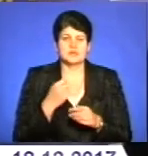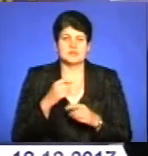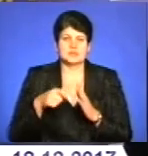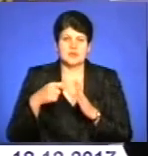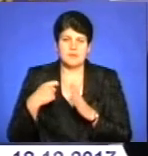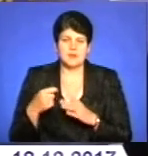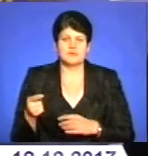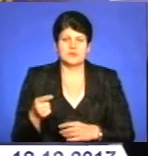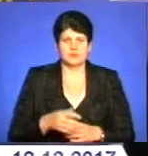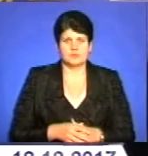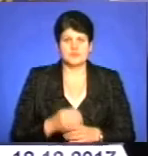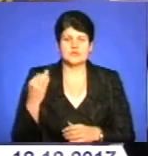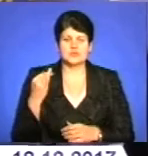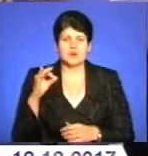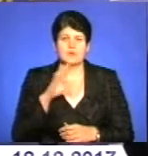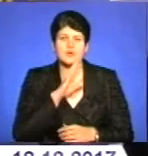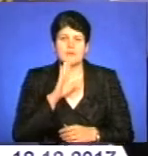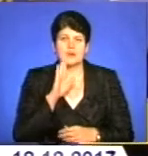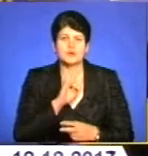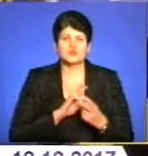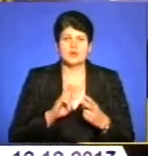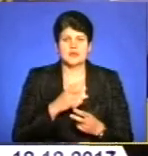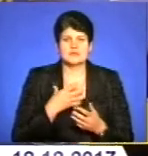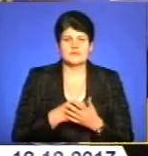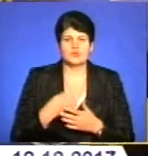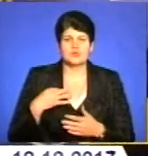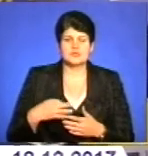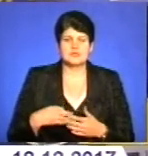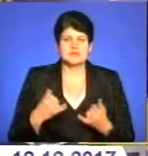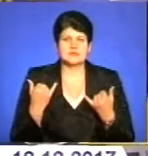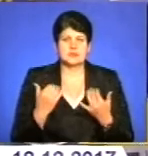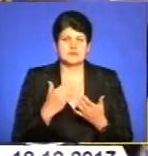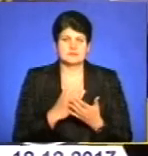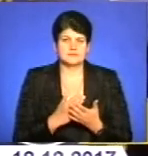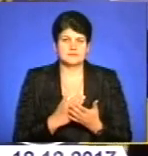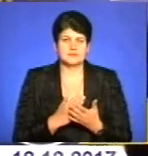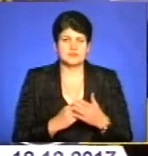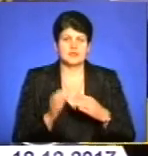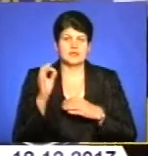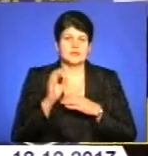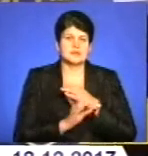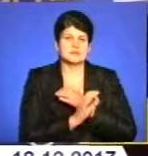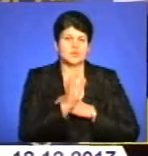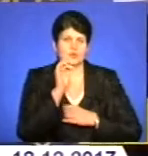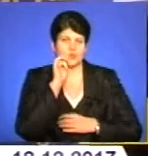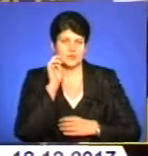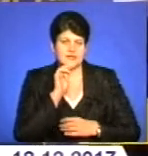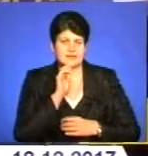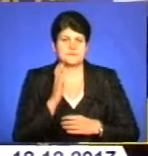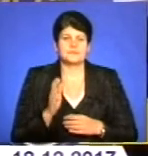про матір, яка шукає свого сина, який зараз перебуває на сході України. Фільм